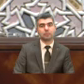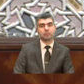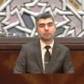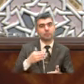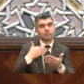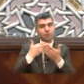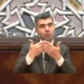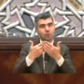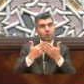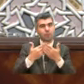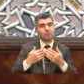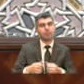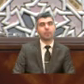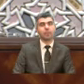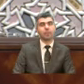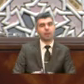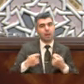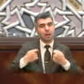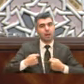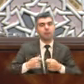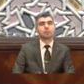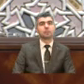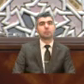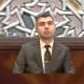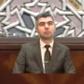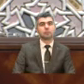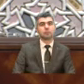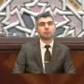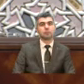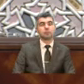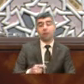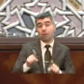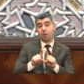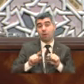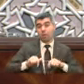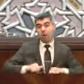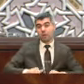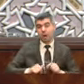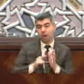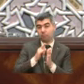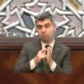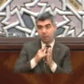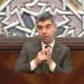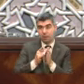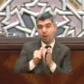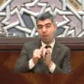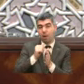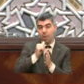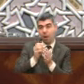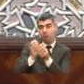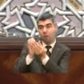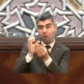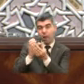شكرا السيد الرئيس، شكرا السيد النائب. وزارة التجهيز والنقل واللوجستيك والماء ربما هي من